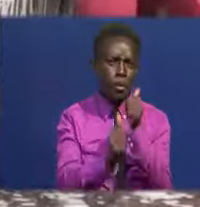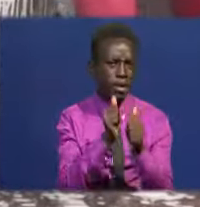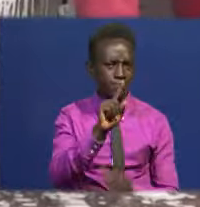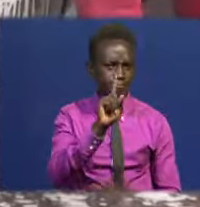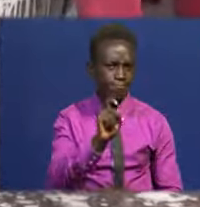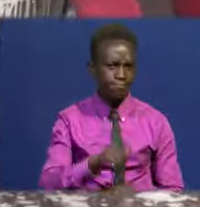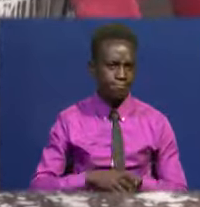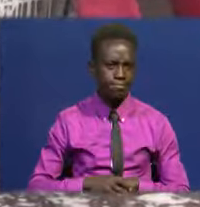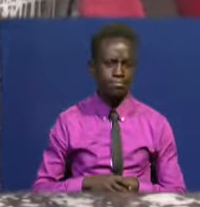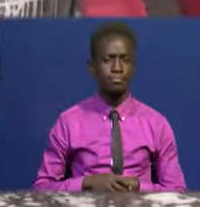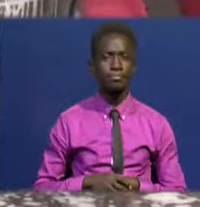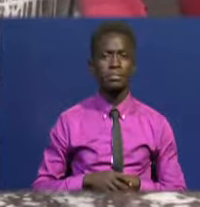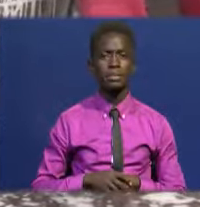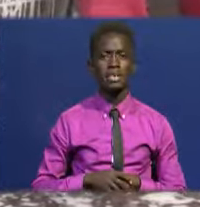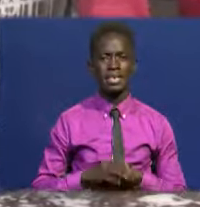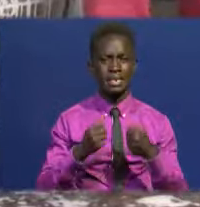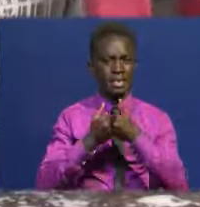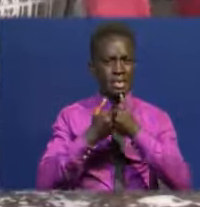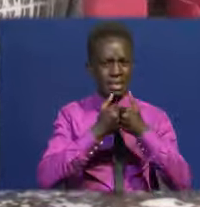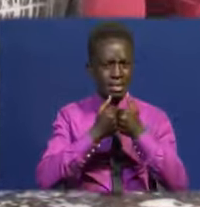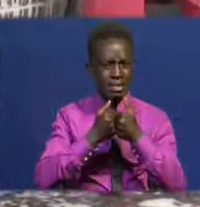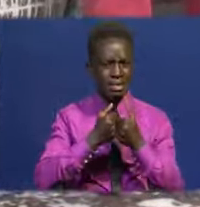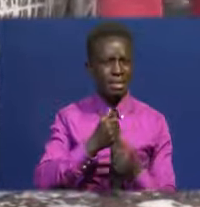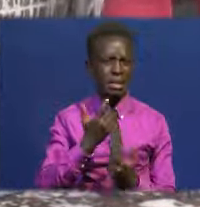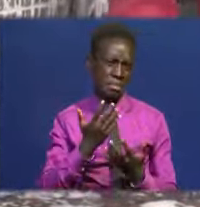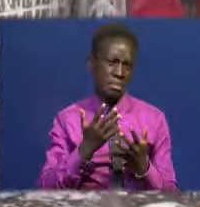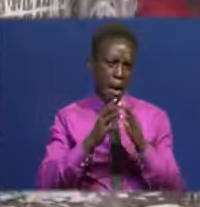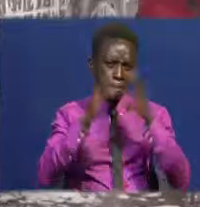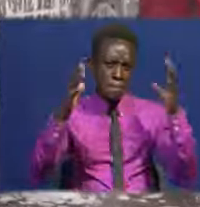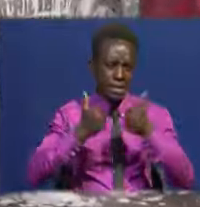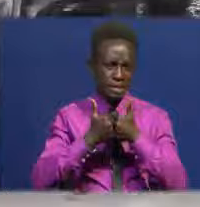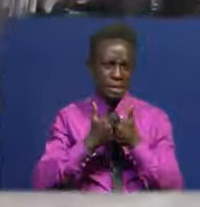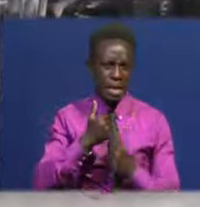kubwa ni ile customer anakuletea gari,